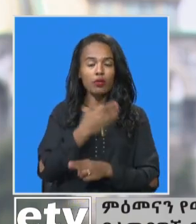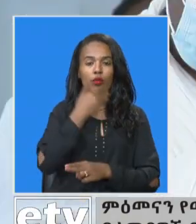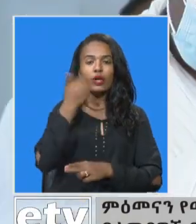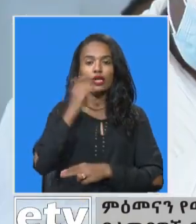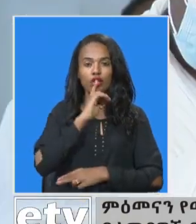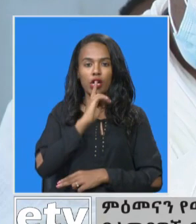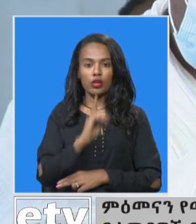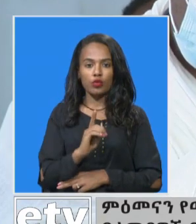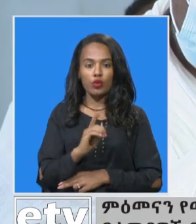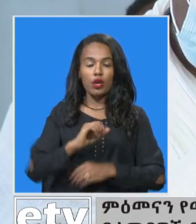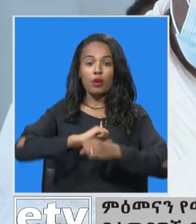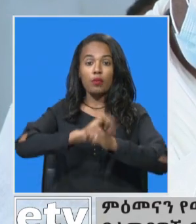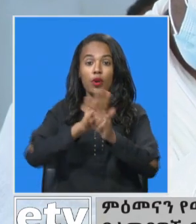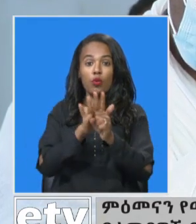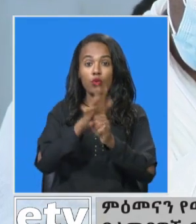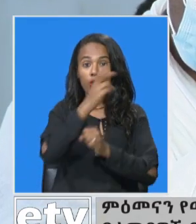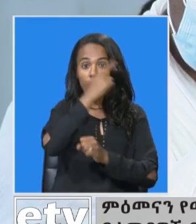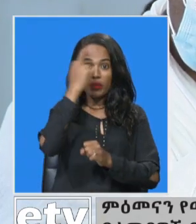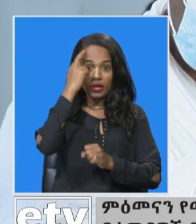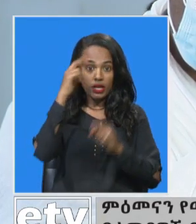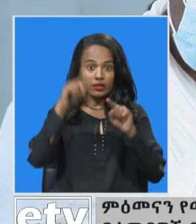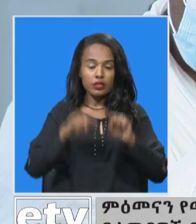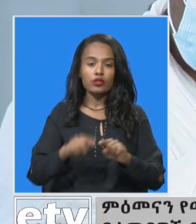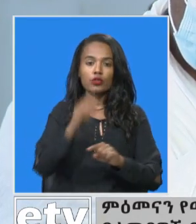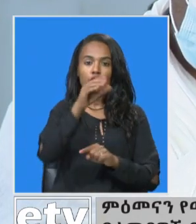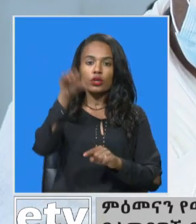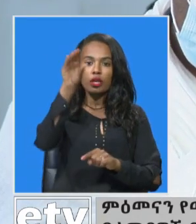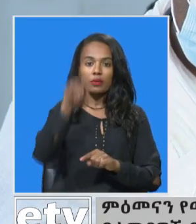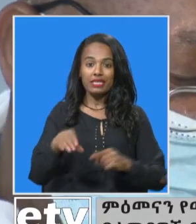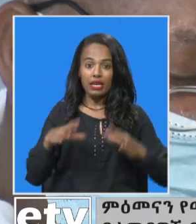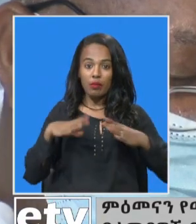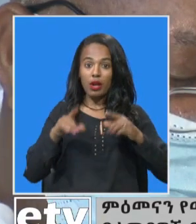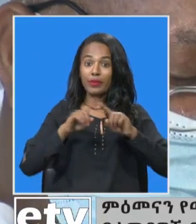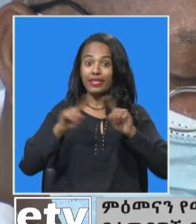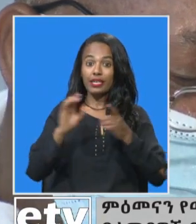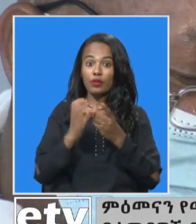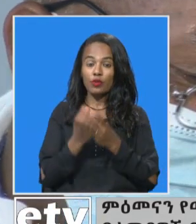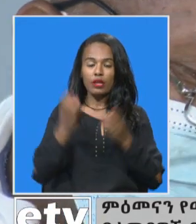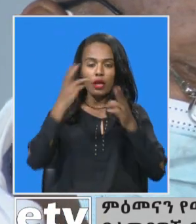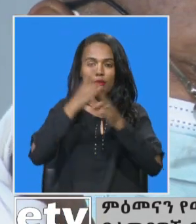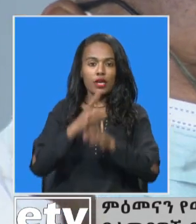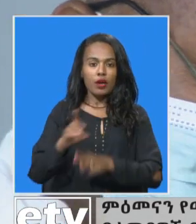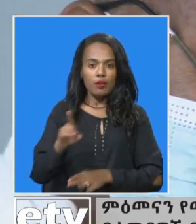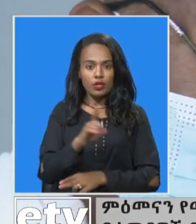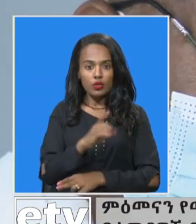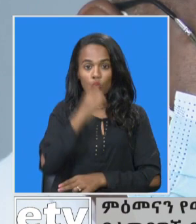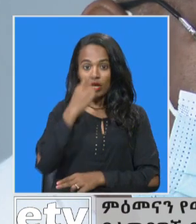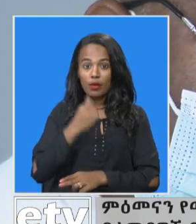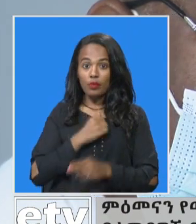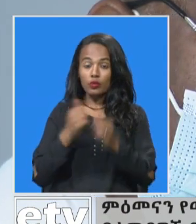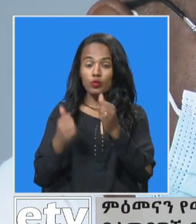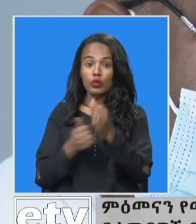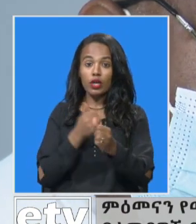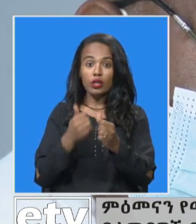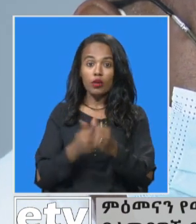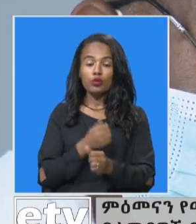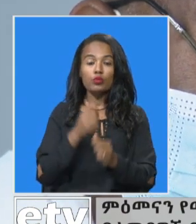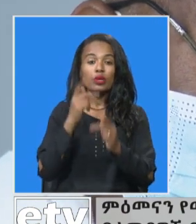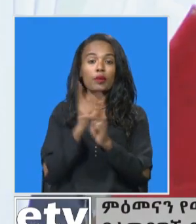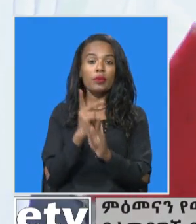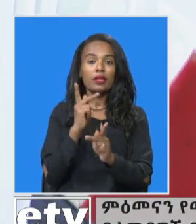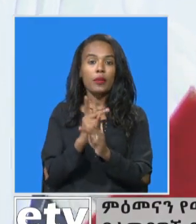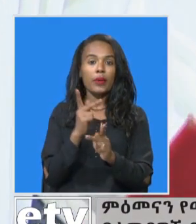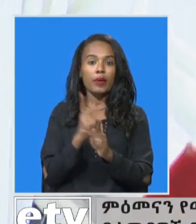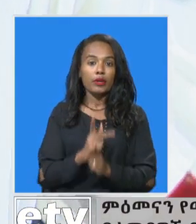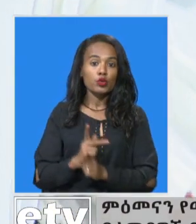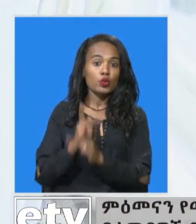ነው። በኮሮና ቫይረስ ምክንያት የዘንድሮ የመስቀል በዓል በተለየ ገጽታ የሚከበር ሲሆን የእምነቱ ተከታዮችም